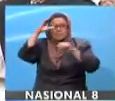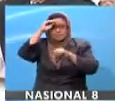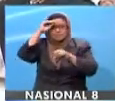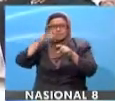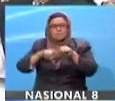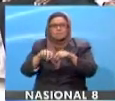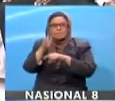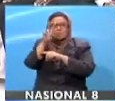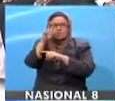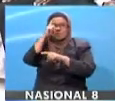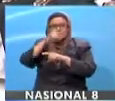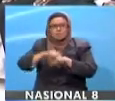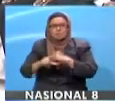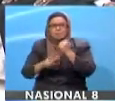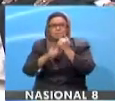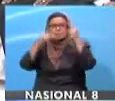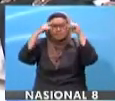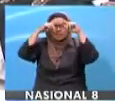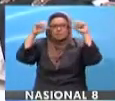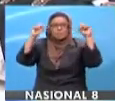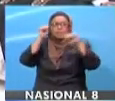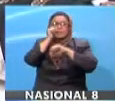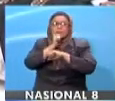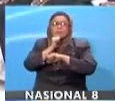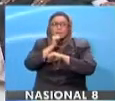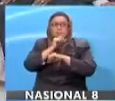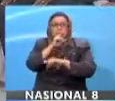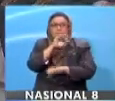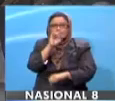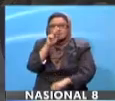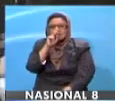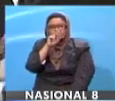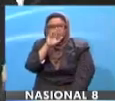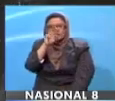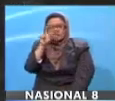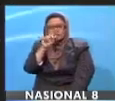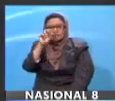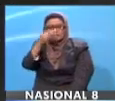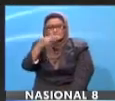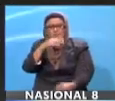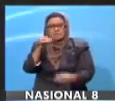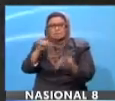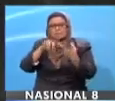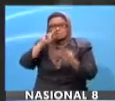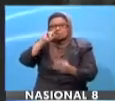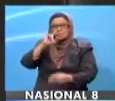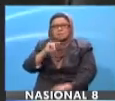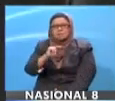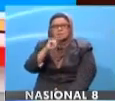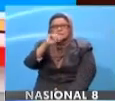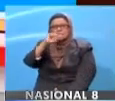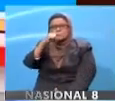presiden wanita disandang Nik Zarah Nik Abdul Kadir dan Nagula Sivasoti.